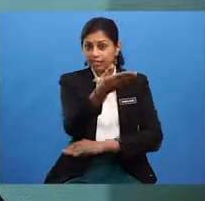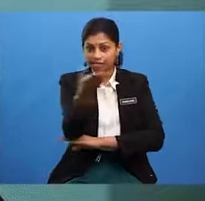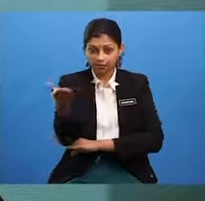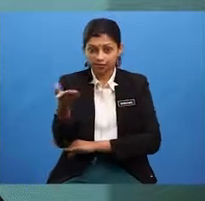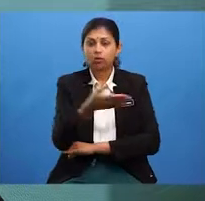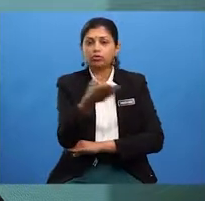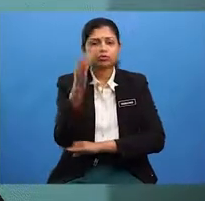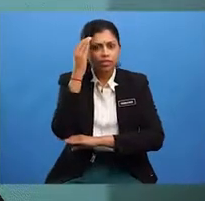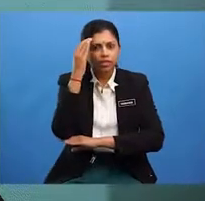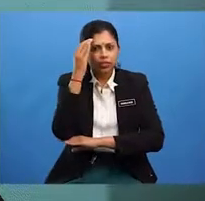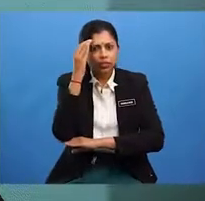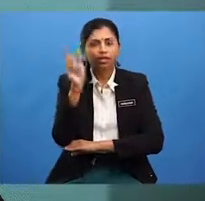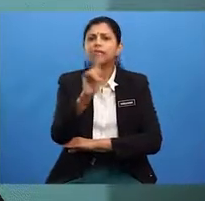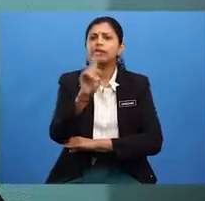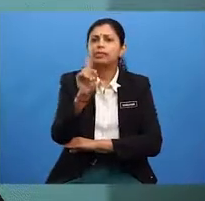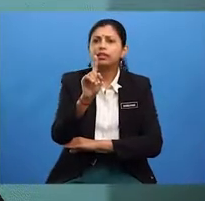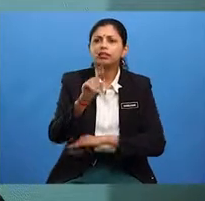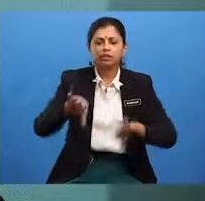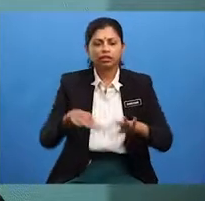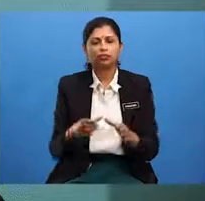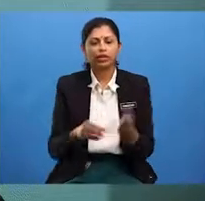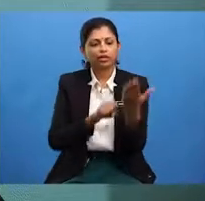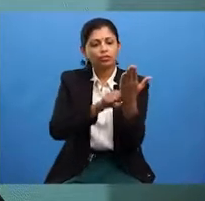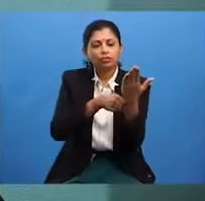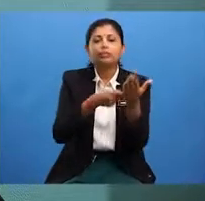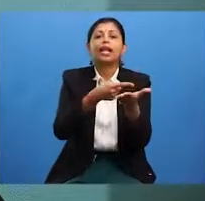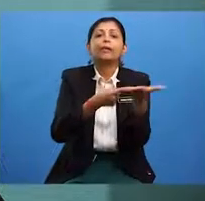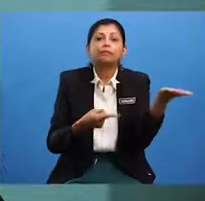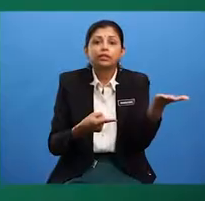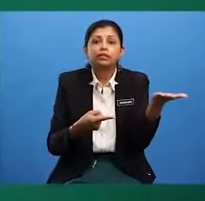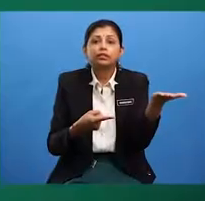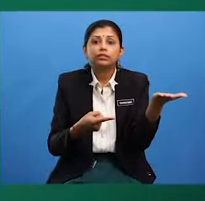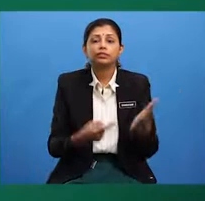adakah kamu tahu dari sumber apakah objek itu diperbuat?